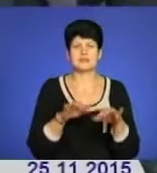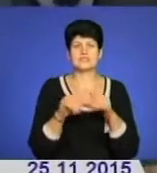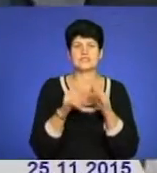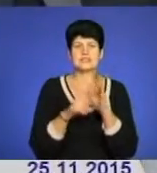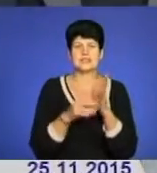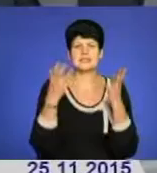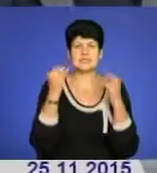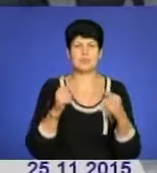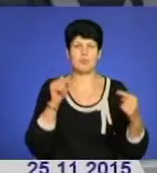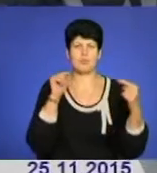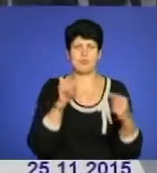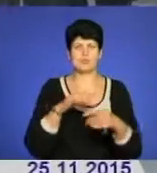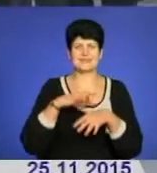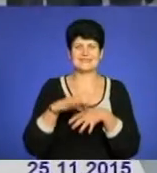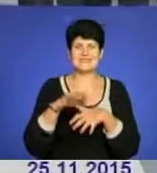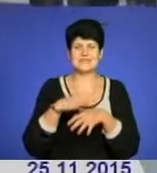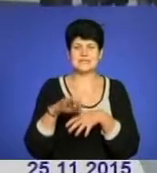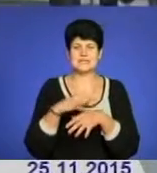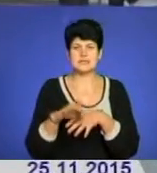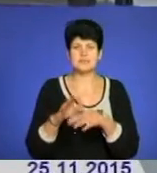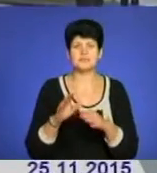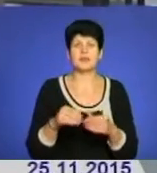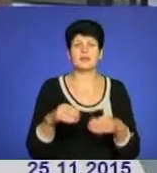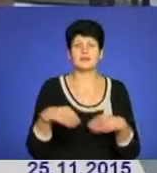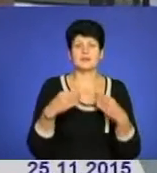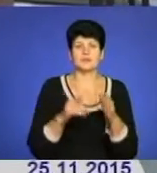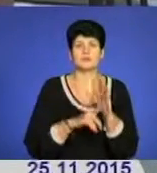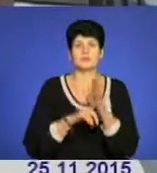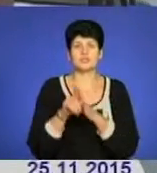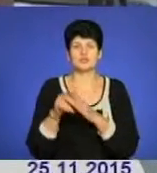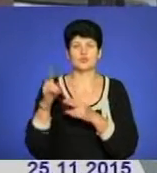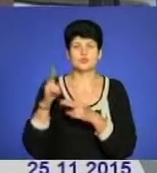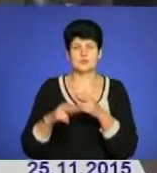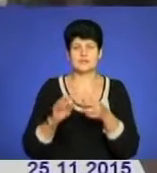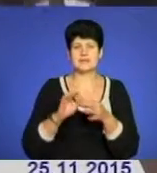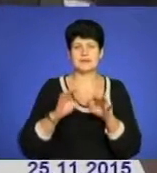«16 днів проти насильства». Дати її початку і закінчення створюють символічний